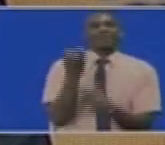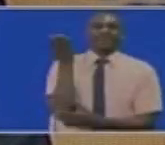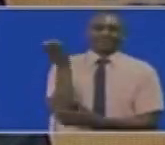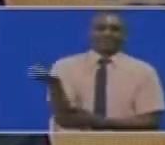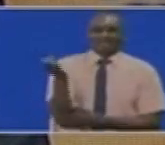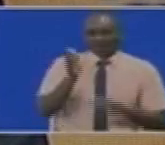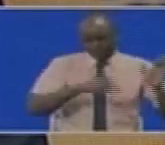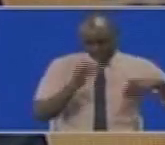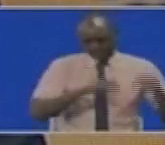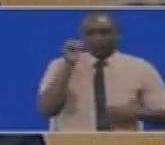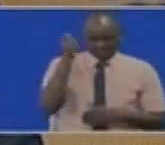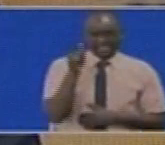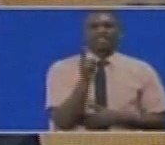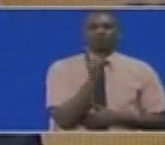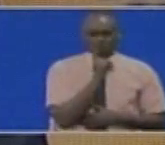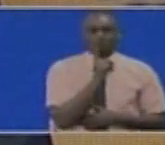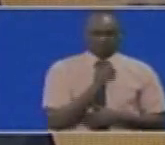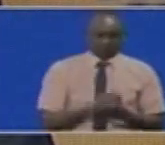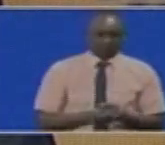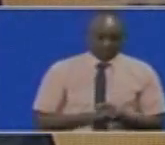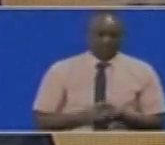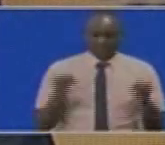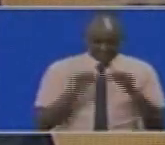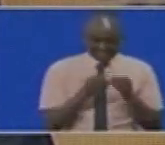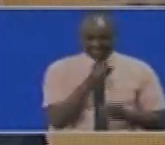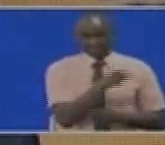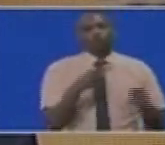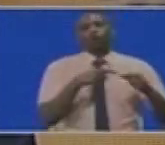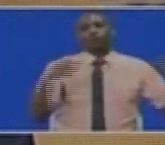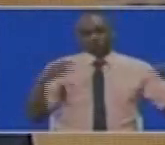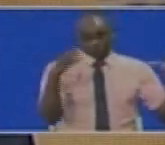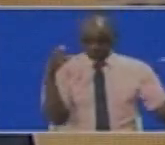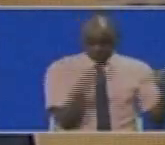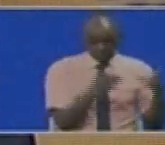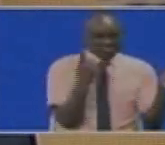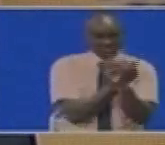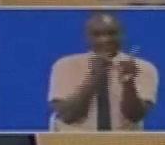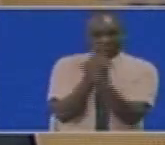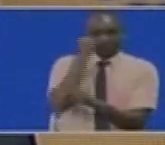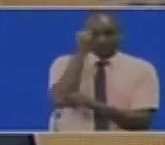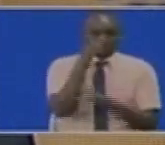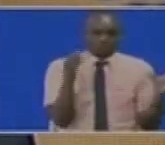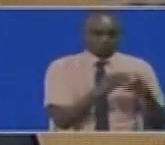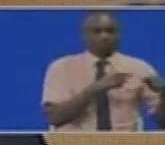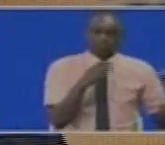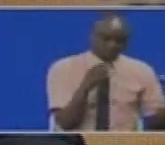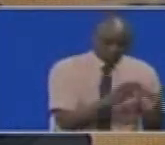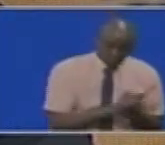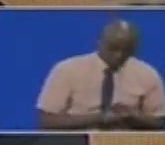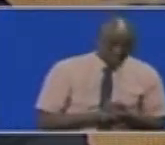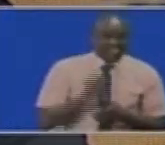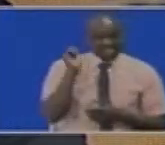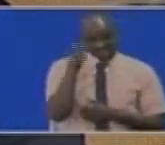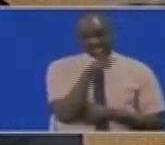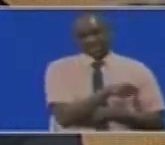katika ukumbi wa Bomas kwenye mkutano huo wa viongozi ama wa vyama vikuu vya upinzani hapa nchini Kenya,